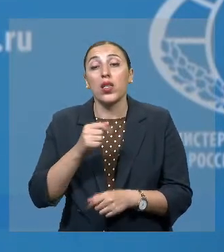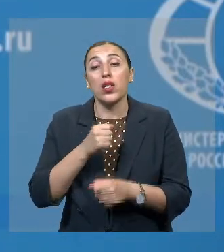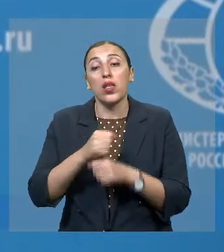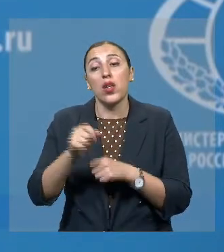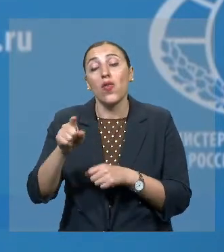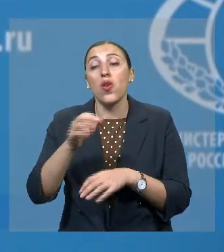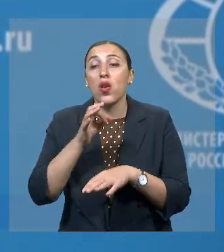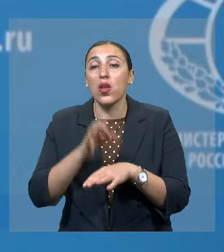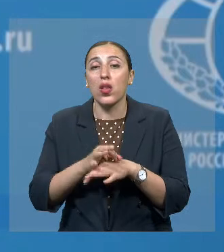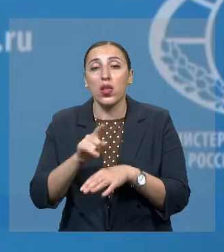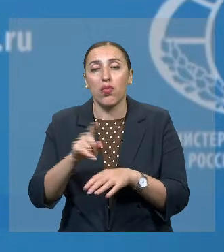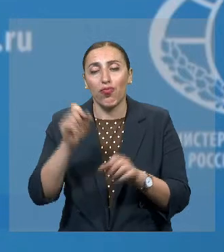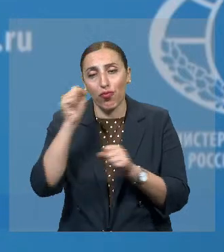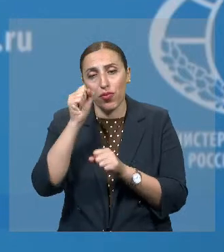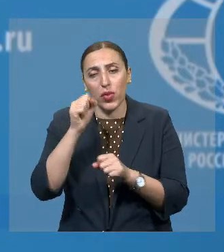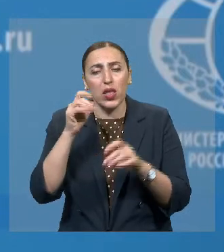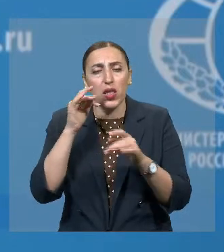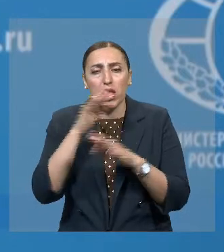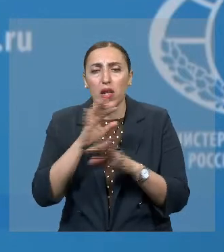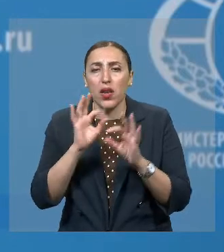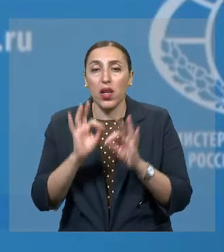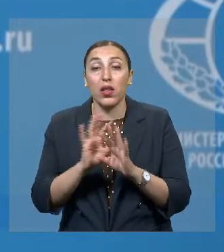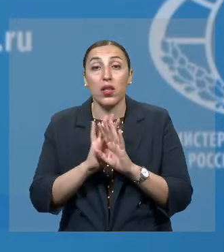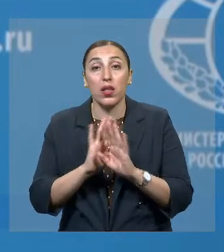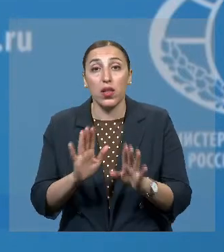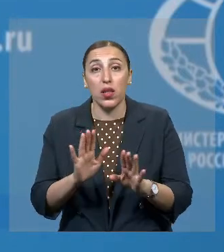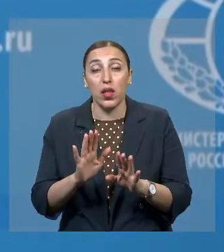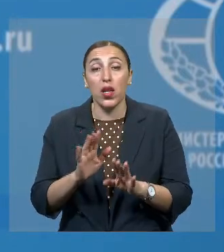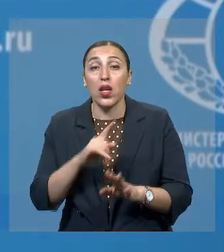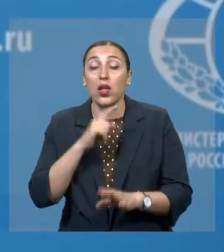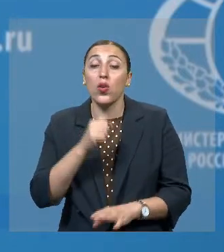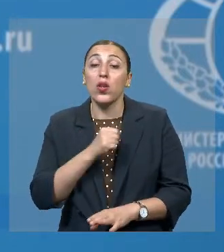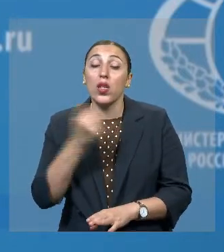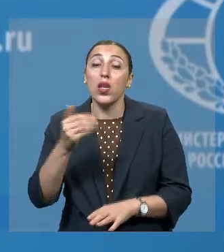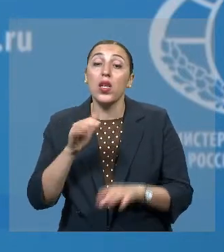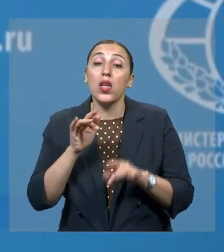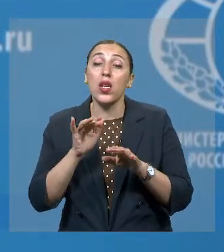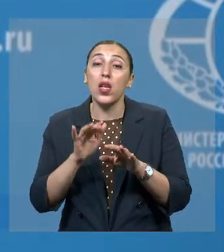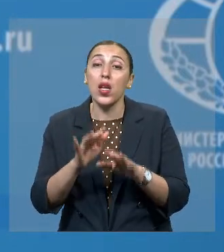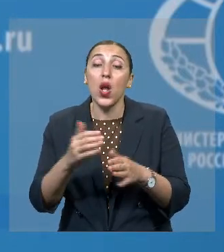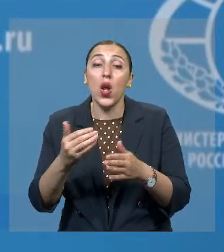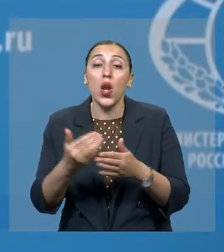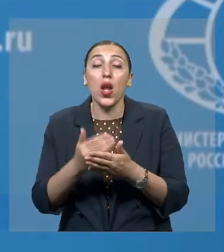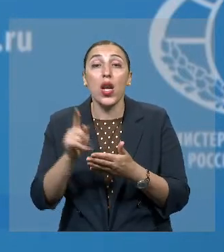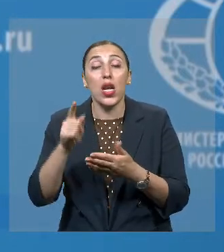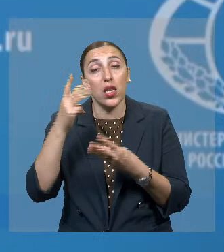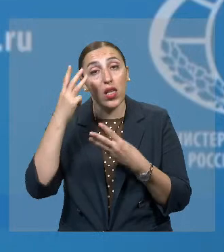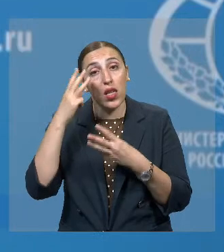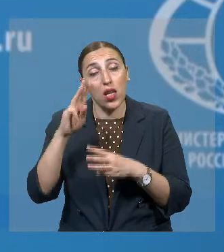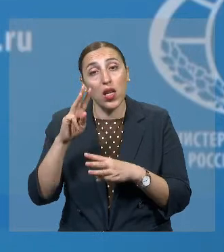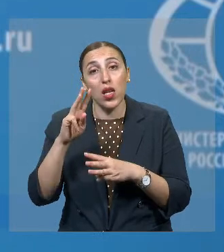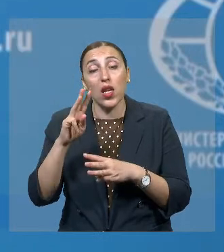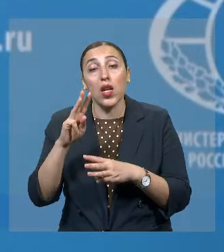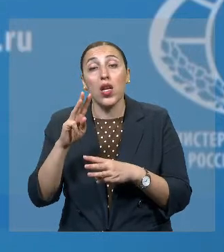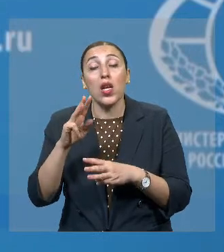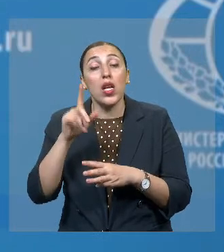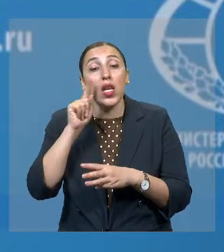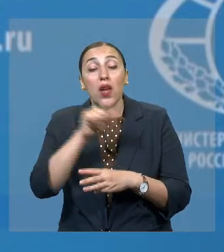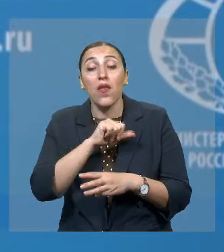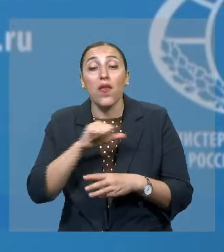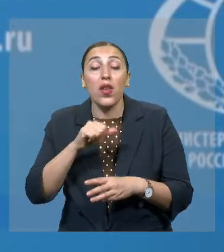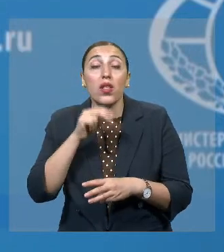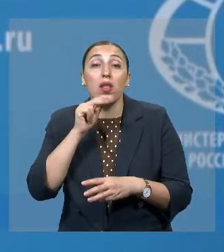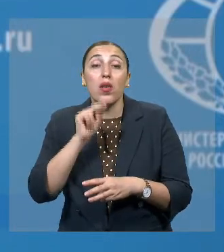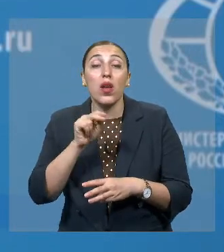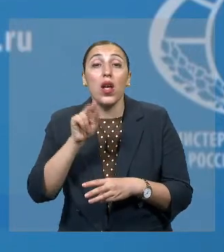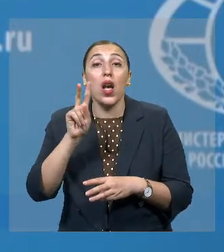դնելը համարում ենք անտեղի, սխալ եւ անարդարացի։ Իսկ խաղաղապահների առաքելությունը նոր պայմաններում, որ կրկնեմ, ստեղծվել են Երևանի կողմից